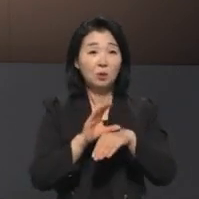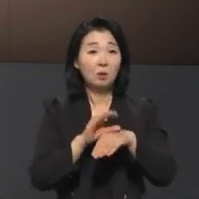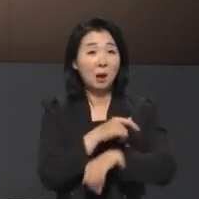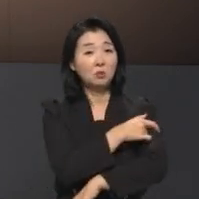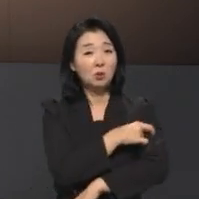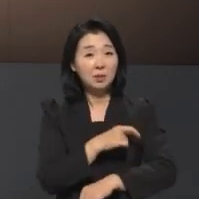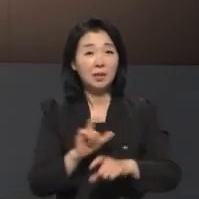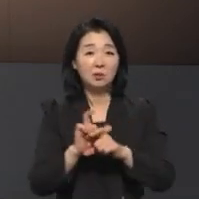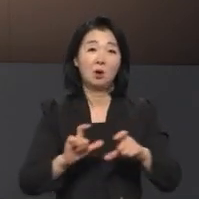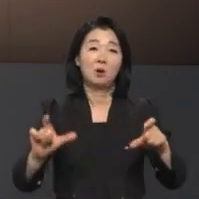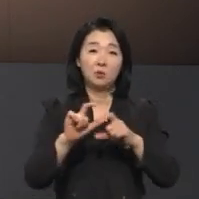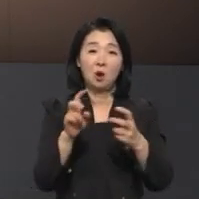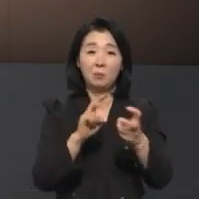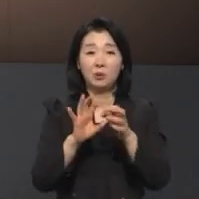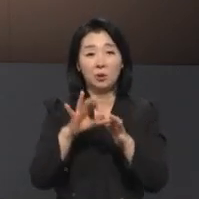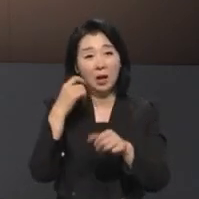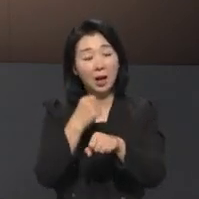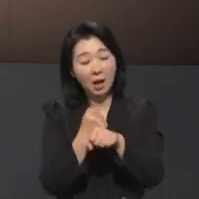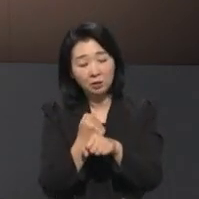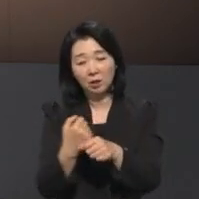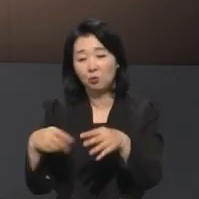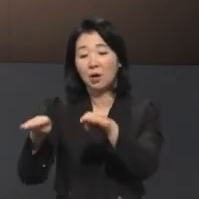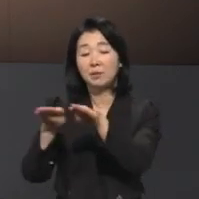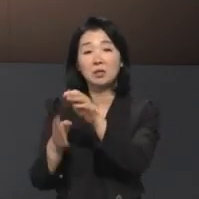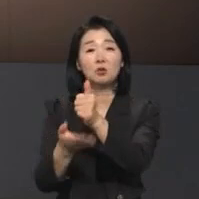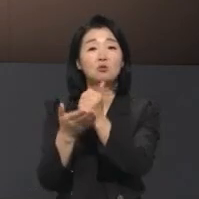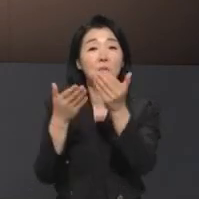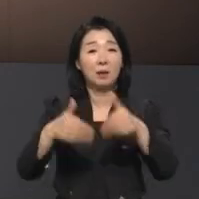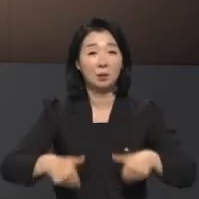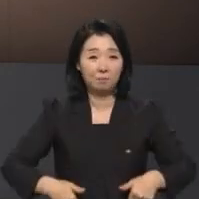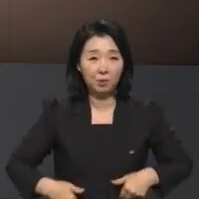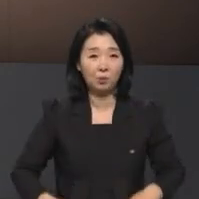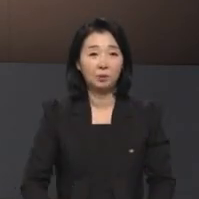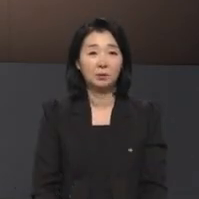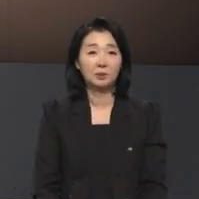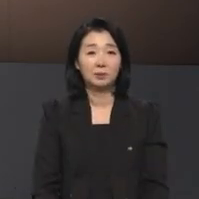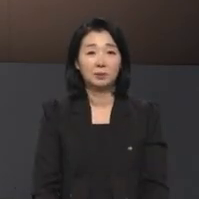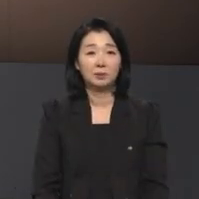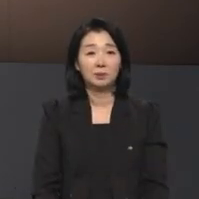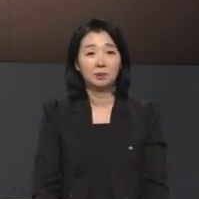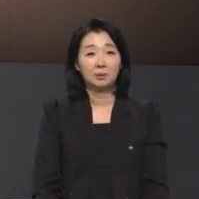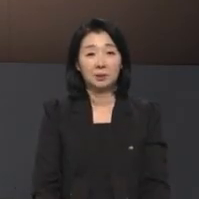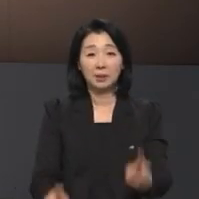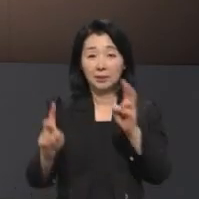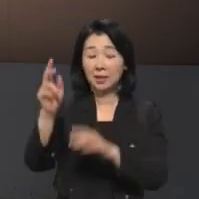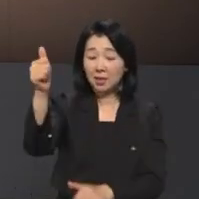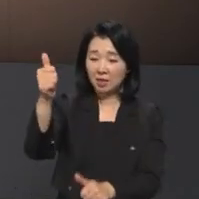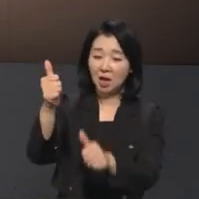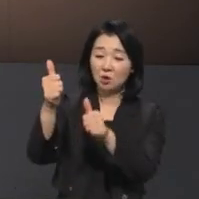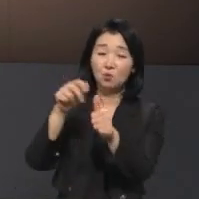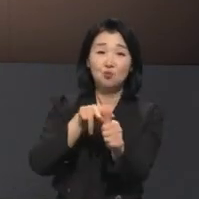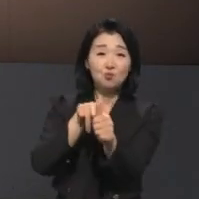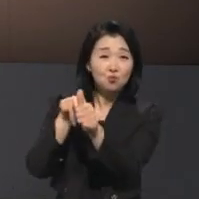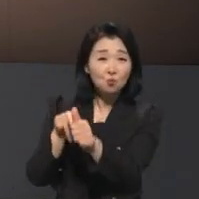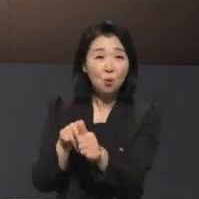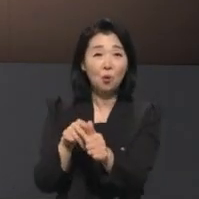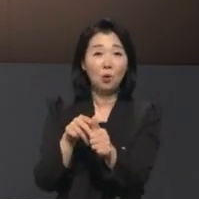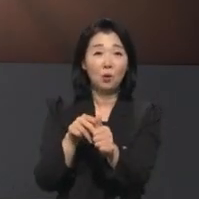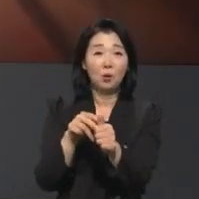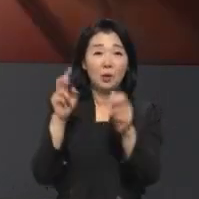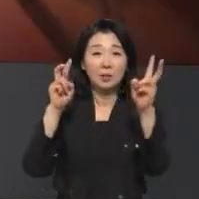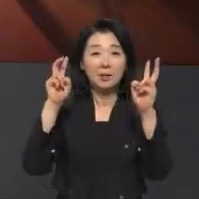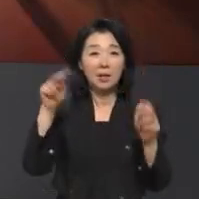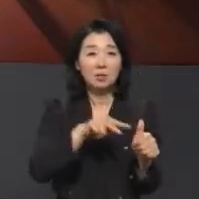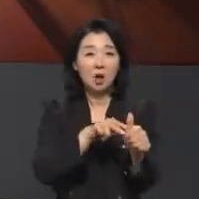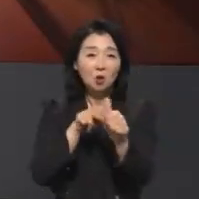관련 학회와 기관, 단체에서 추천받도록 하는 게 핵심이고요. 사장 후보도 사장 후보 국민추천위원회 100명이